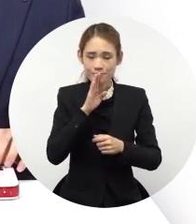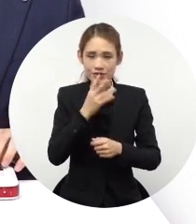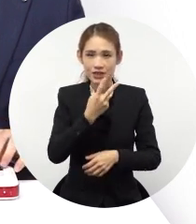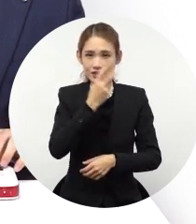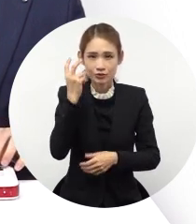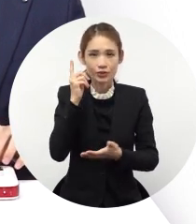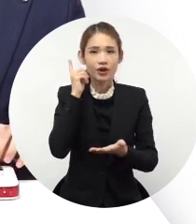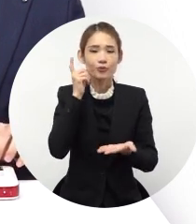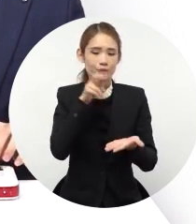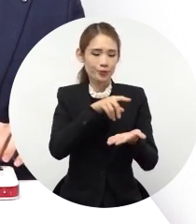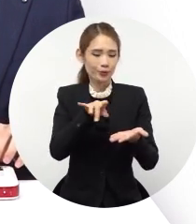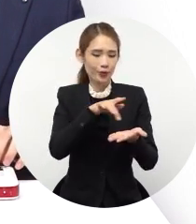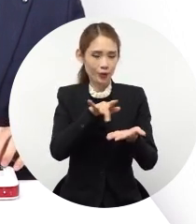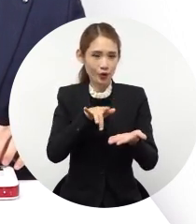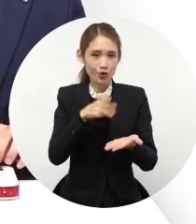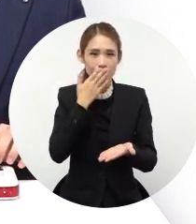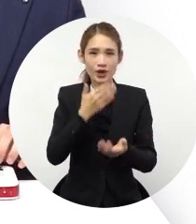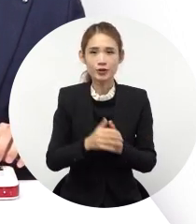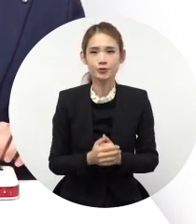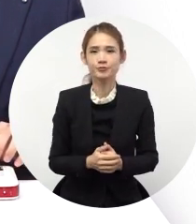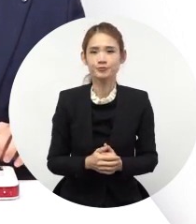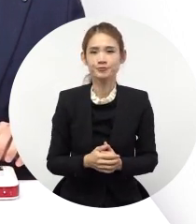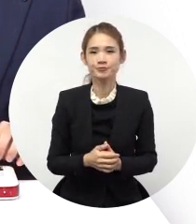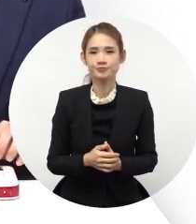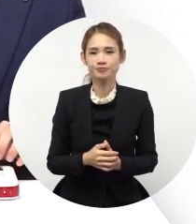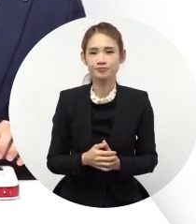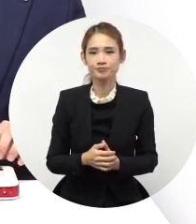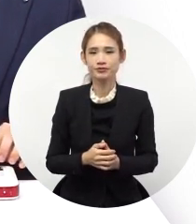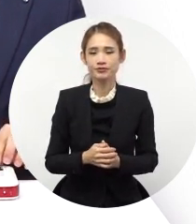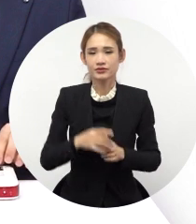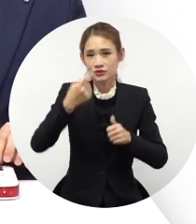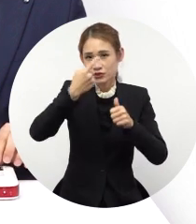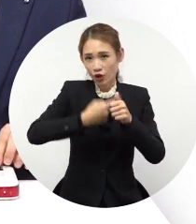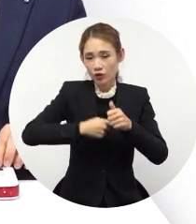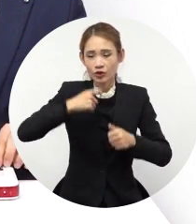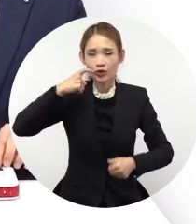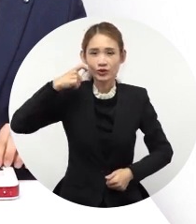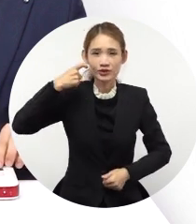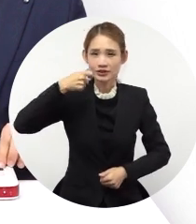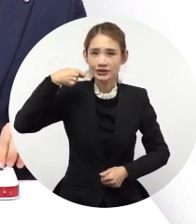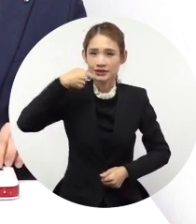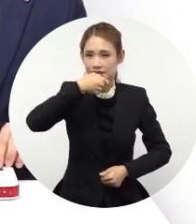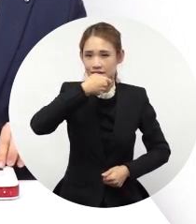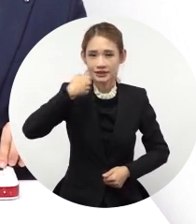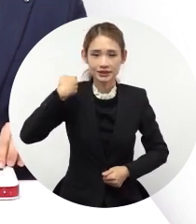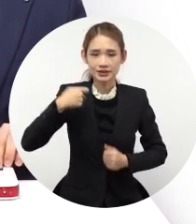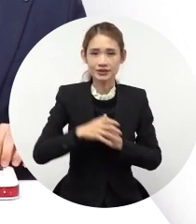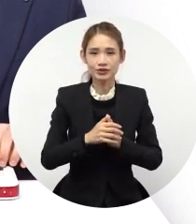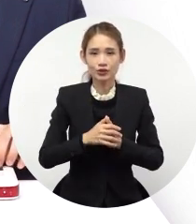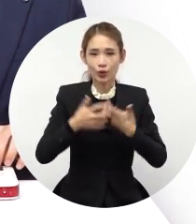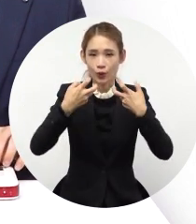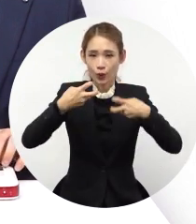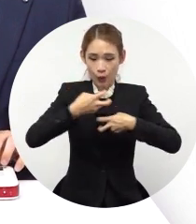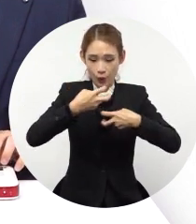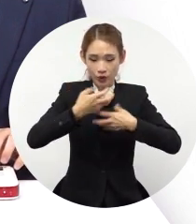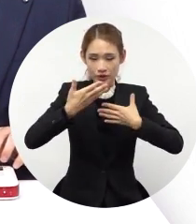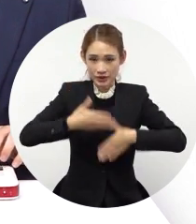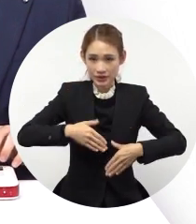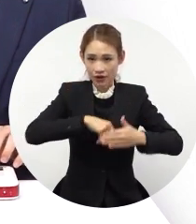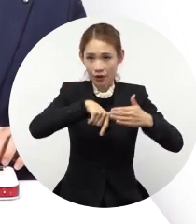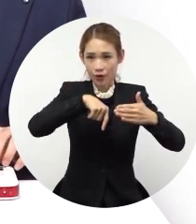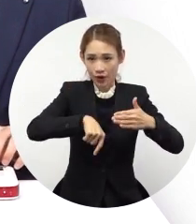핸드폰, 스마트폰 이렇게 말을 하죠. 모바일 기기, 스마트폰이 있고요. 또는 전동 칫솔도 이에 해당합니다. 또 교통시설